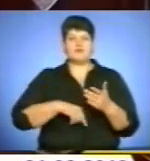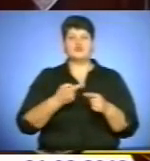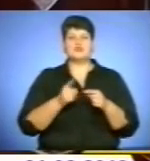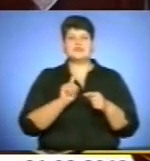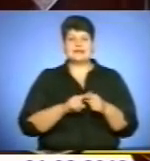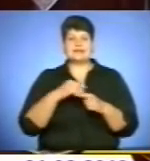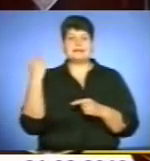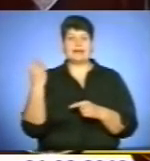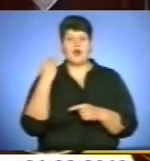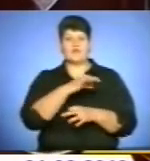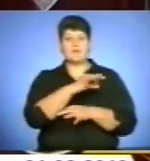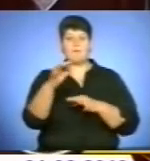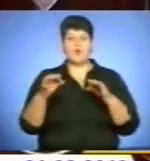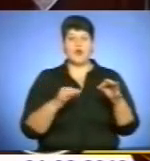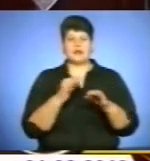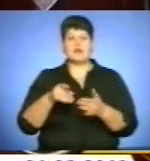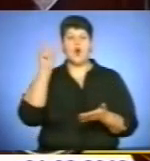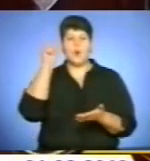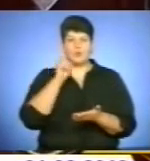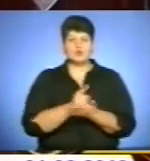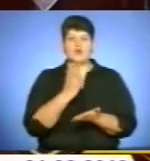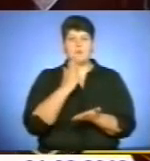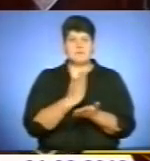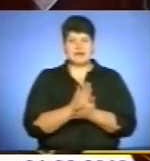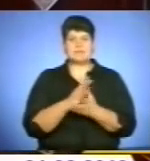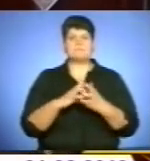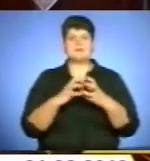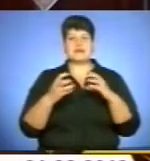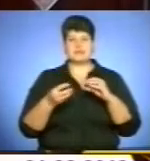який обов'язково матиме результат.